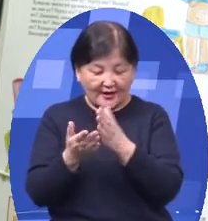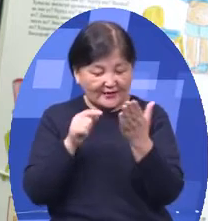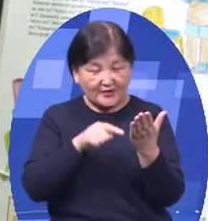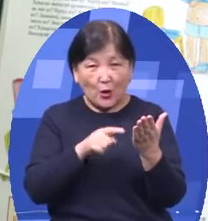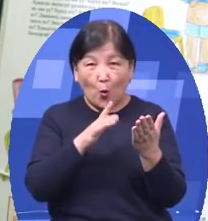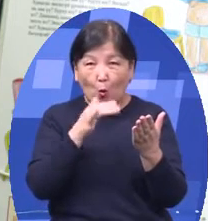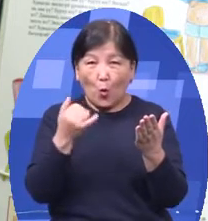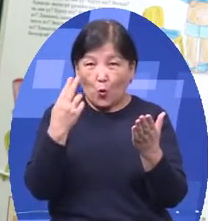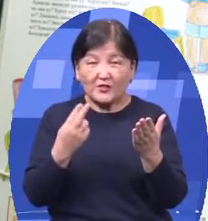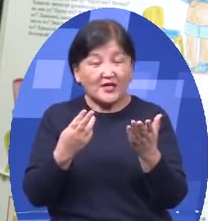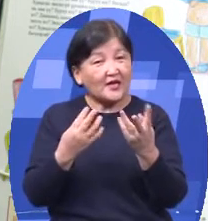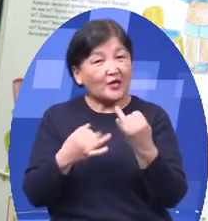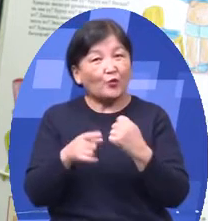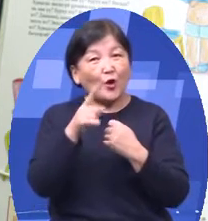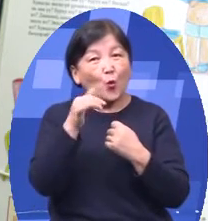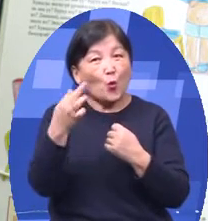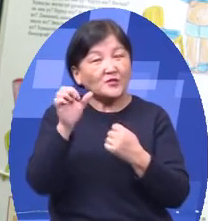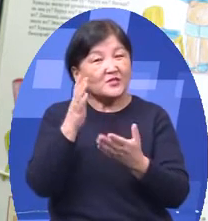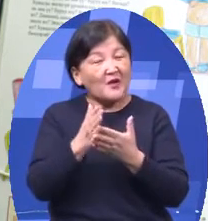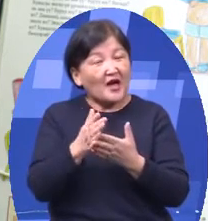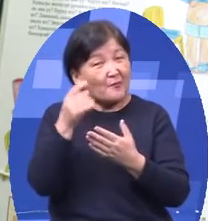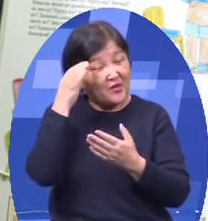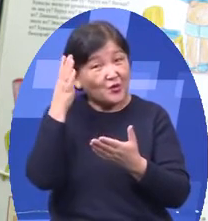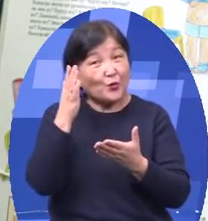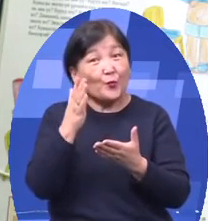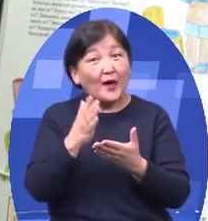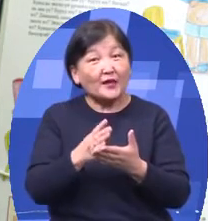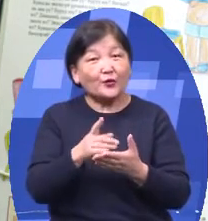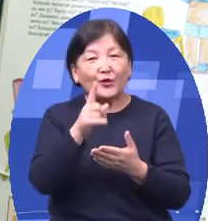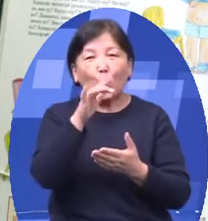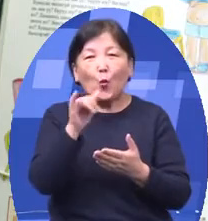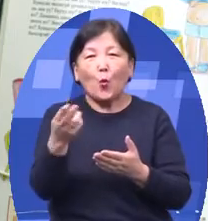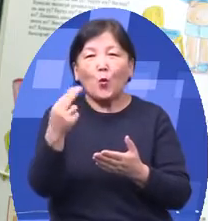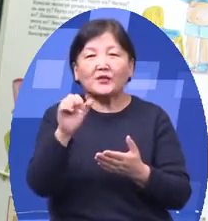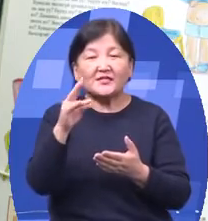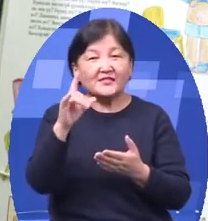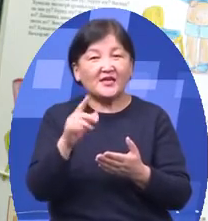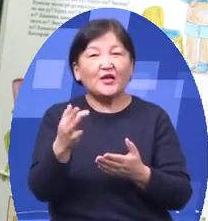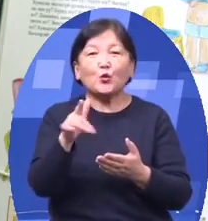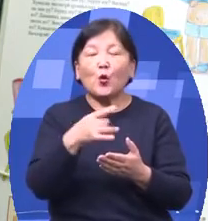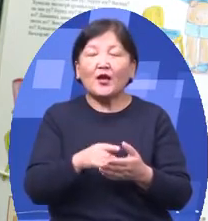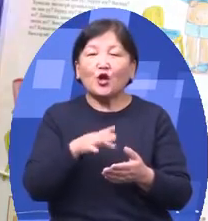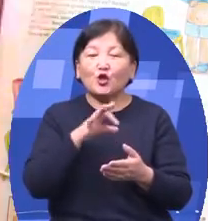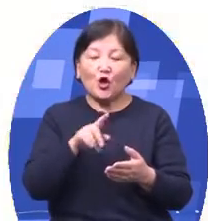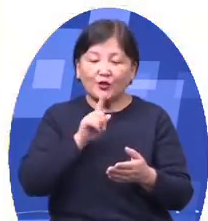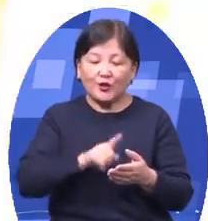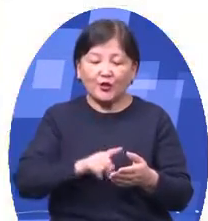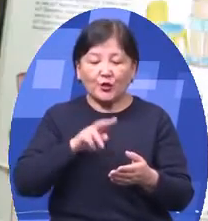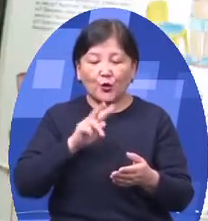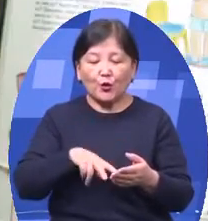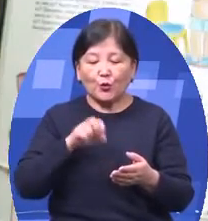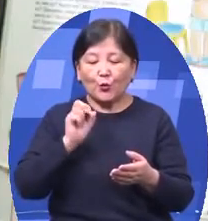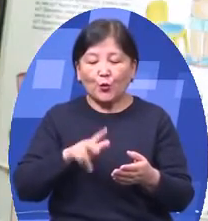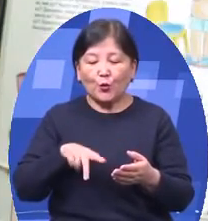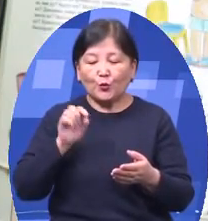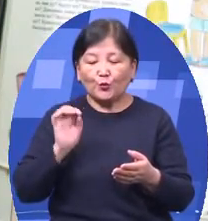Багш нь ууцаа хэддгээр хуудсан байгааг мэдэхгүй байна. Тэгвэл хуудсны дугаар тут байгаа юм шүү дээ. За харин